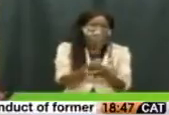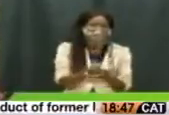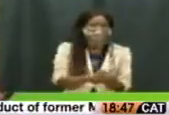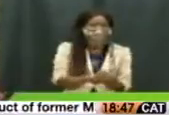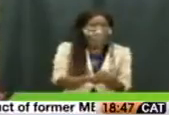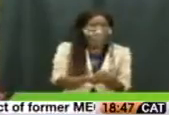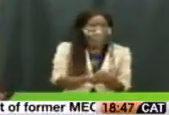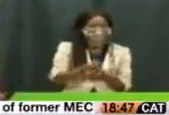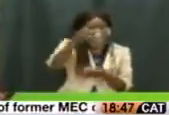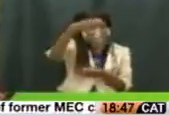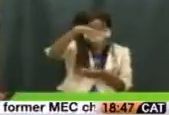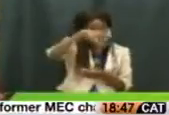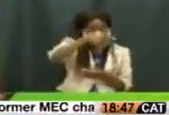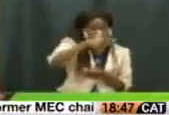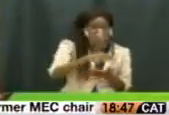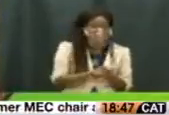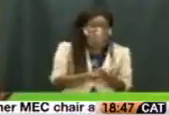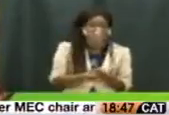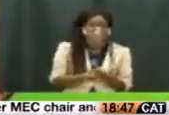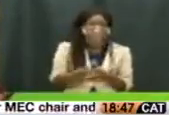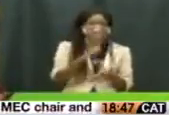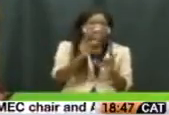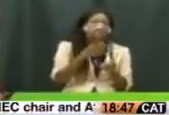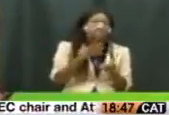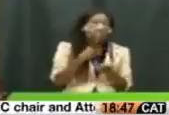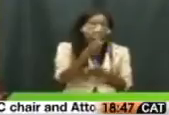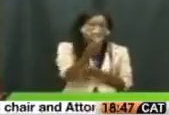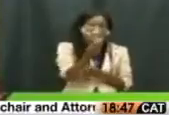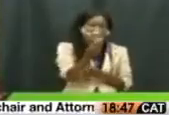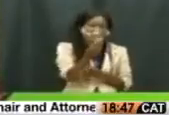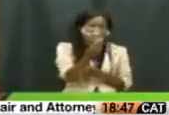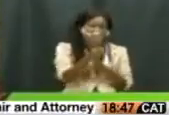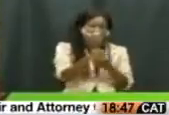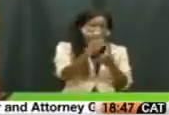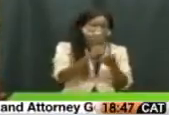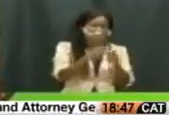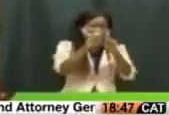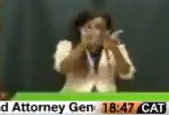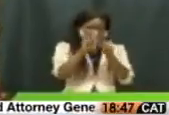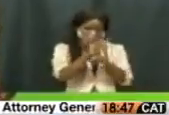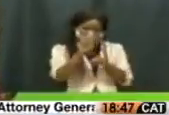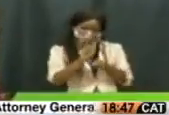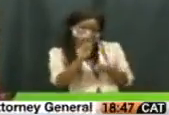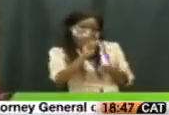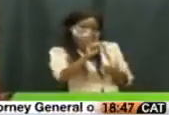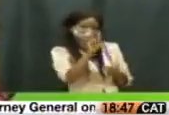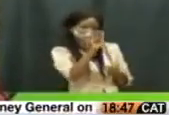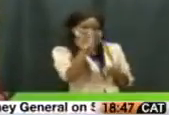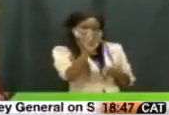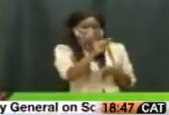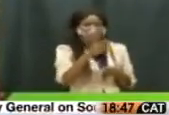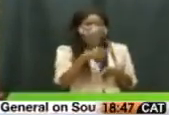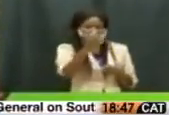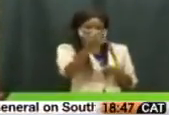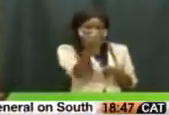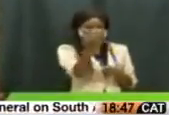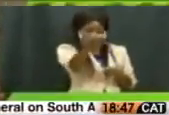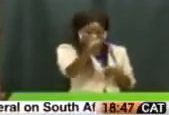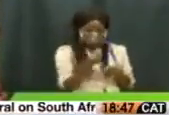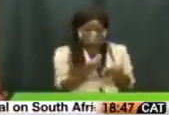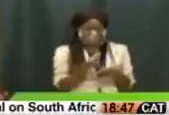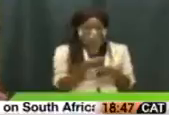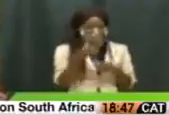munomu ma ATM fuwe ndi mmene tenda izo malo amozi mmene mafalikira ukatobonya